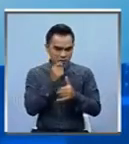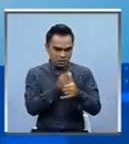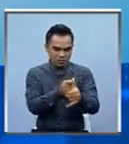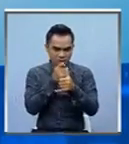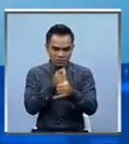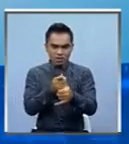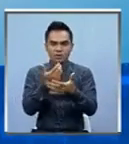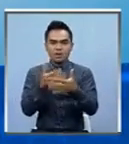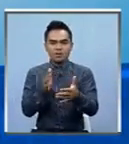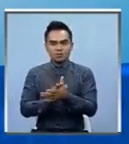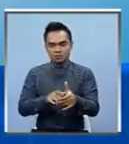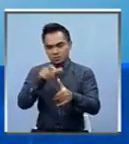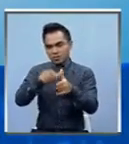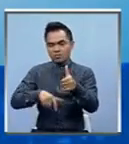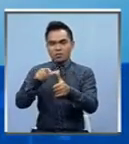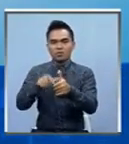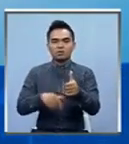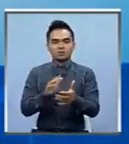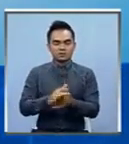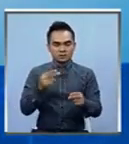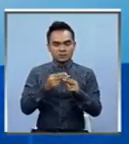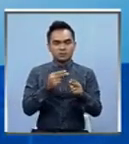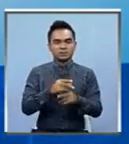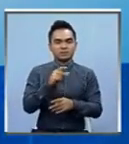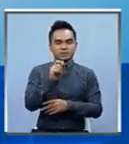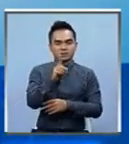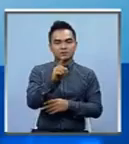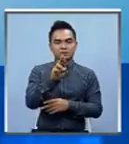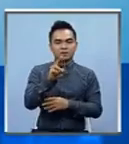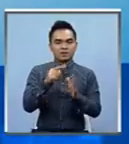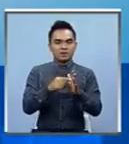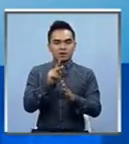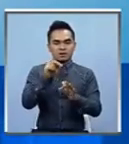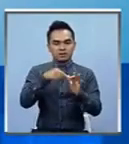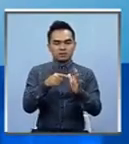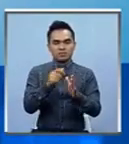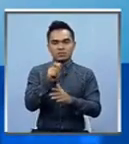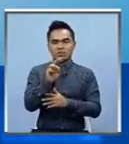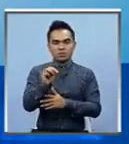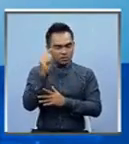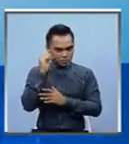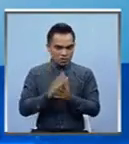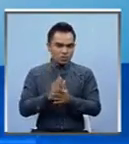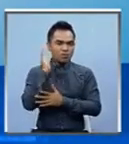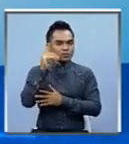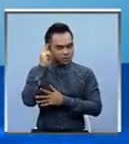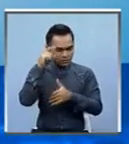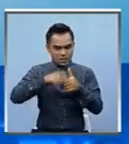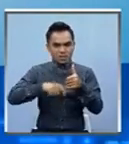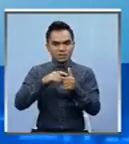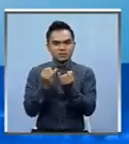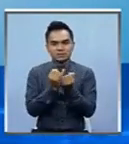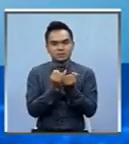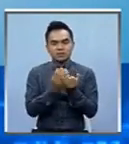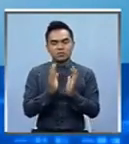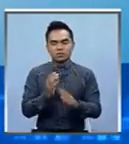คะซึ่งหนึ่งในนั้นก็มีฉายาว่าดากร่อนด้วยนะคะเป็นชาวสมุทรปราการชายคนนี้นะคะเขาบอกว่ามีความสนิทสนมกับนักการเมืองคนหนึ่ง